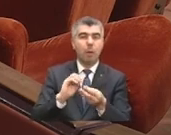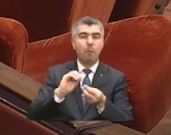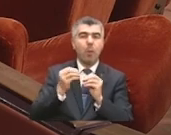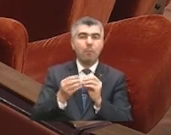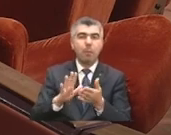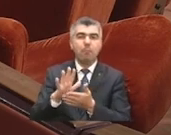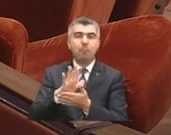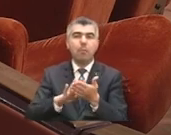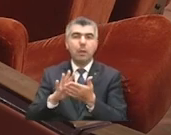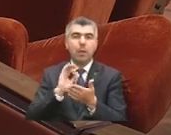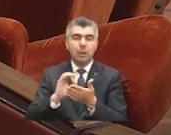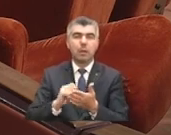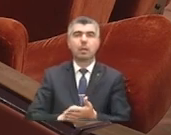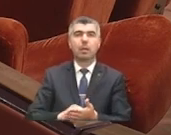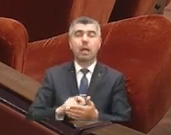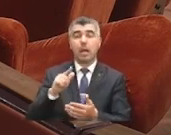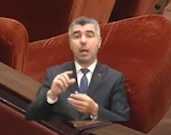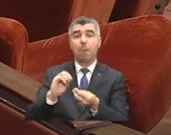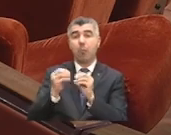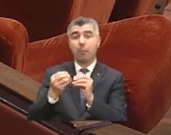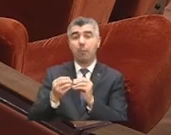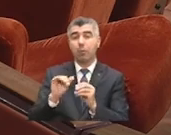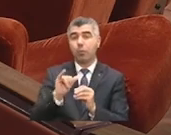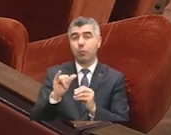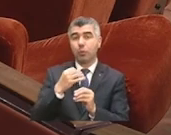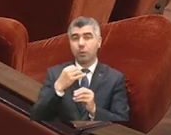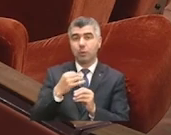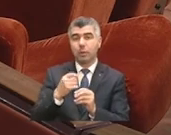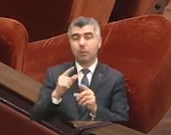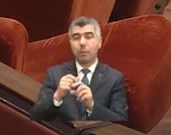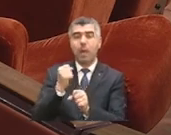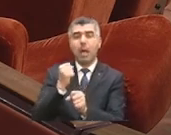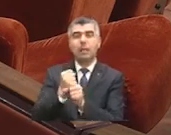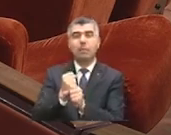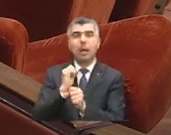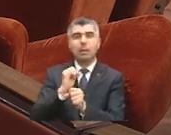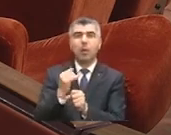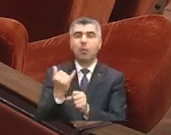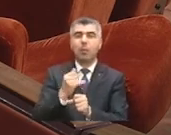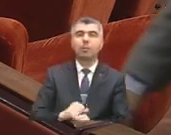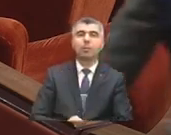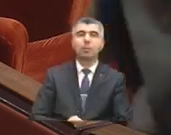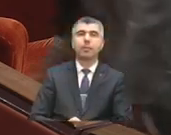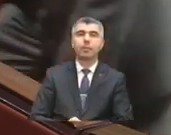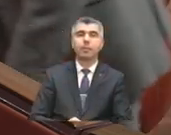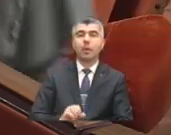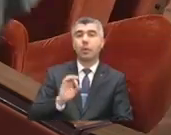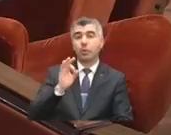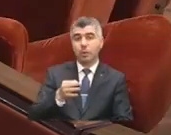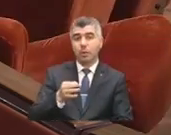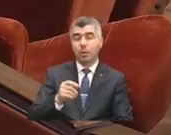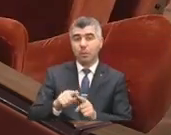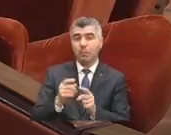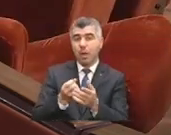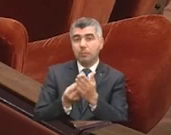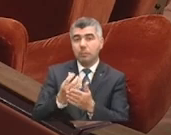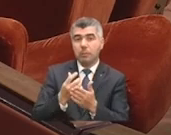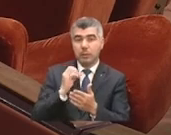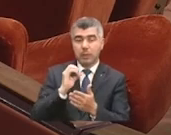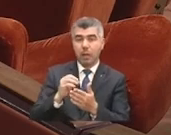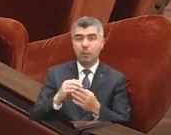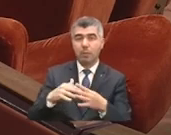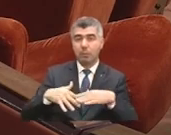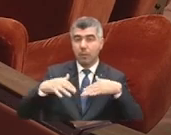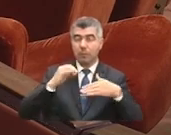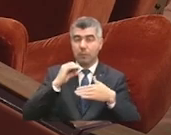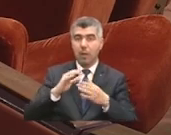الاشكاليات، منهم الاشكاليه الاولى كيف ما تكلم عليها السيد النائب، هي الاشكاليه ديال التشغيل. نعم، ونزيد نطمئنك سيد النائب ان هذا